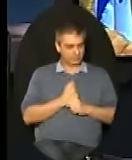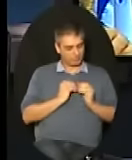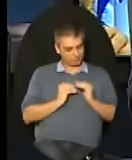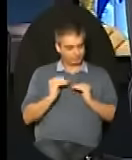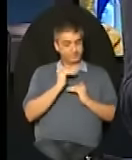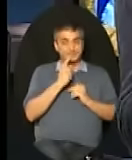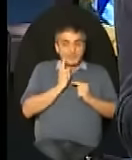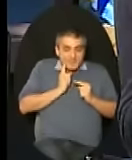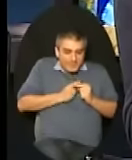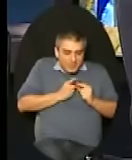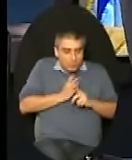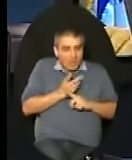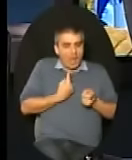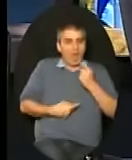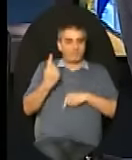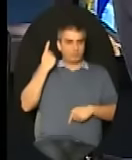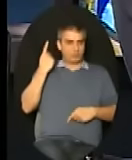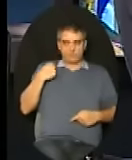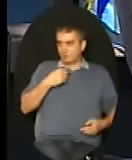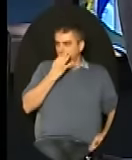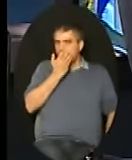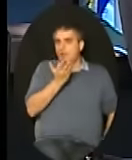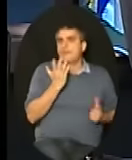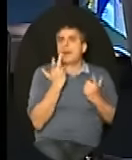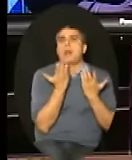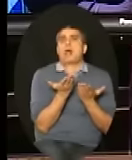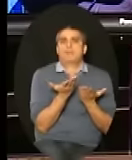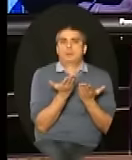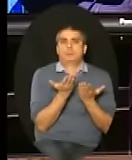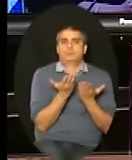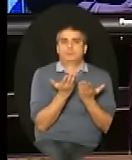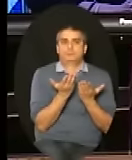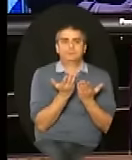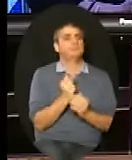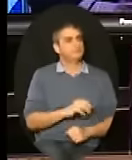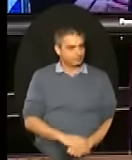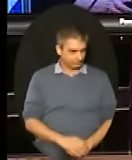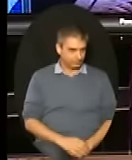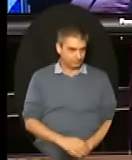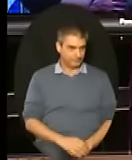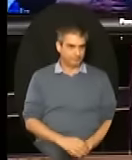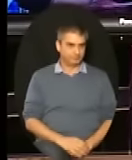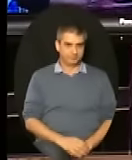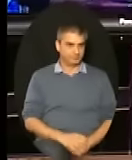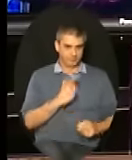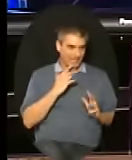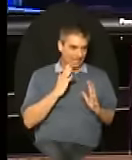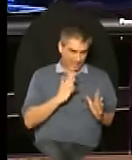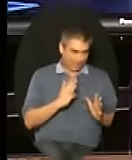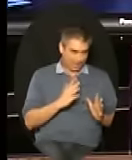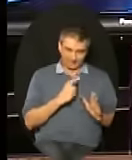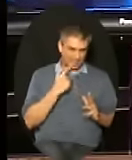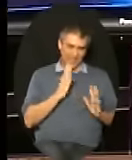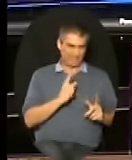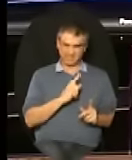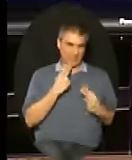לטפס, וזה קורה בדיוק בכיוון ההפוך, וזה מה שאנחנו שואלים אותך, למה? אני ככה, כי לא, ככה זאת לא הייתה התשובה, ככה זה לא